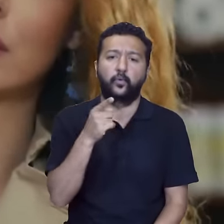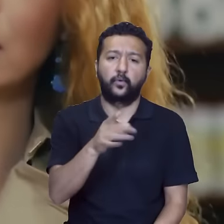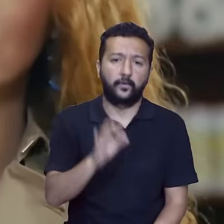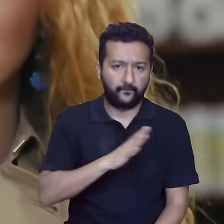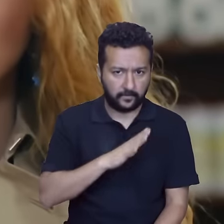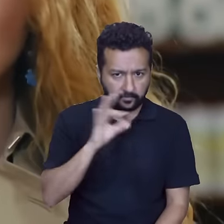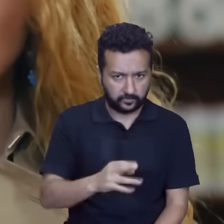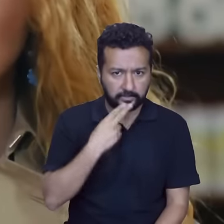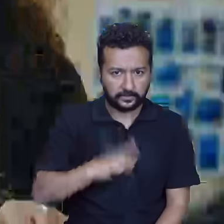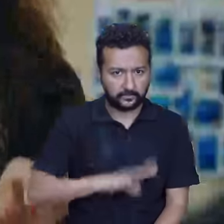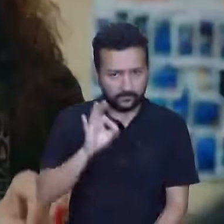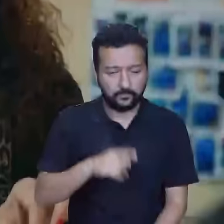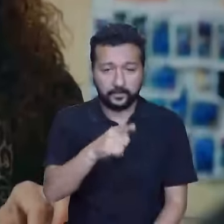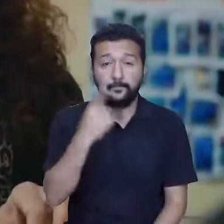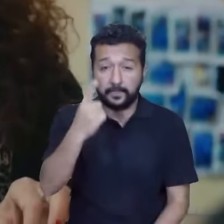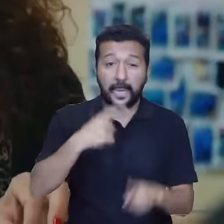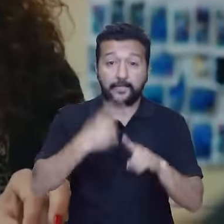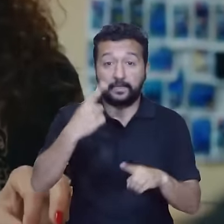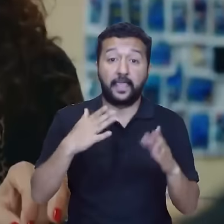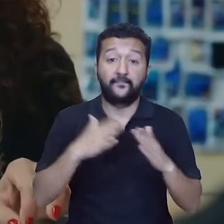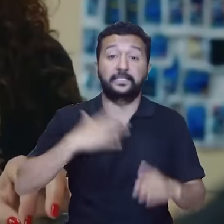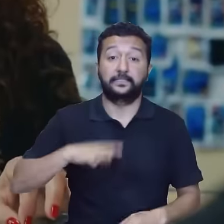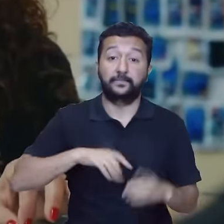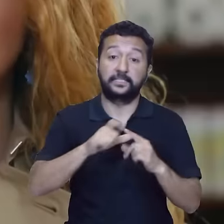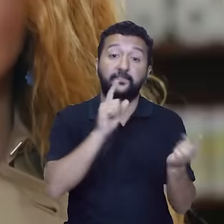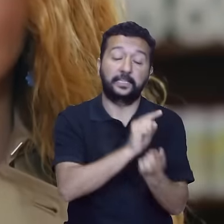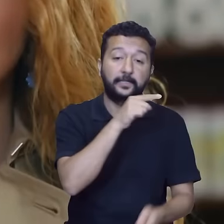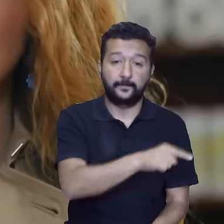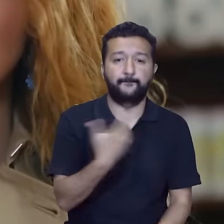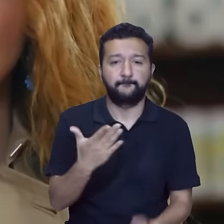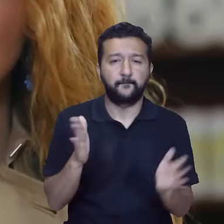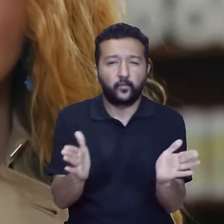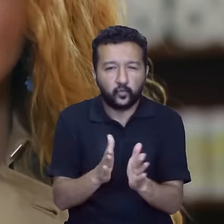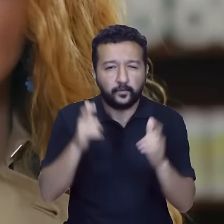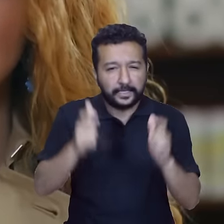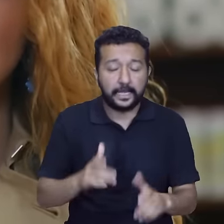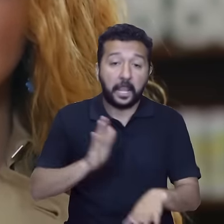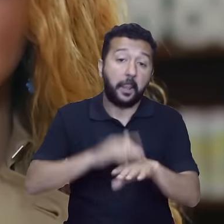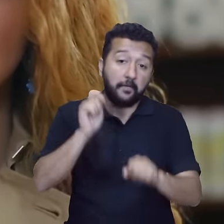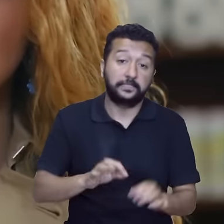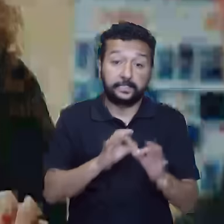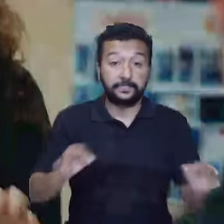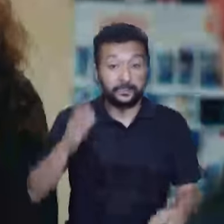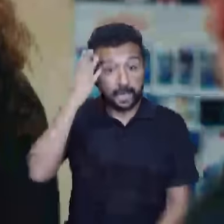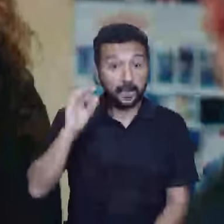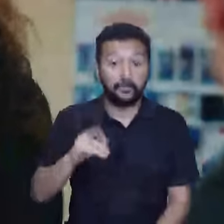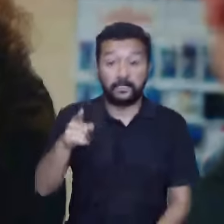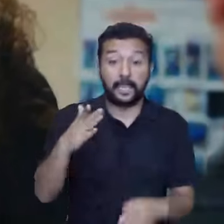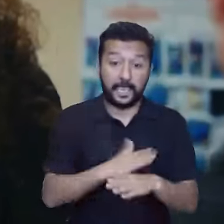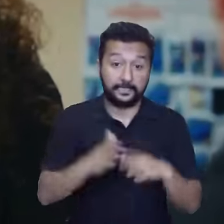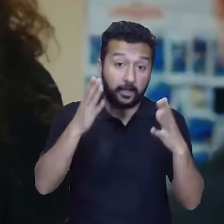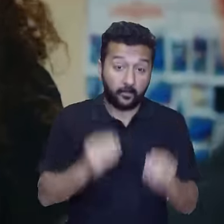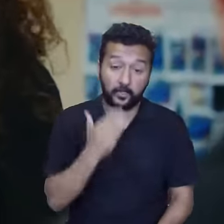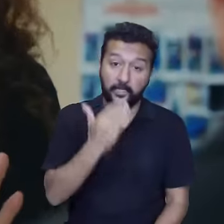şey. Varmış kızım, varmış. 1+1 ev istemiş Şevket'ten. Öyle kutu gibi bir evi ne yapacaksa hiç anlamadım. Ha